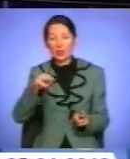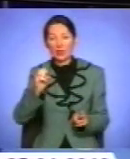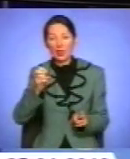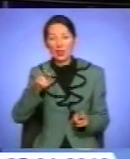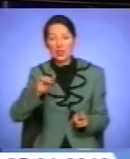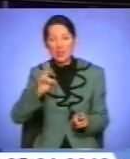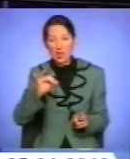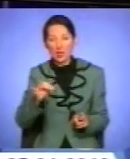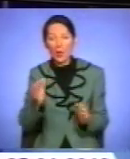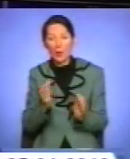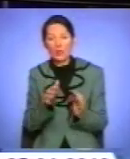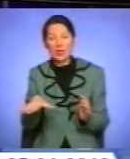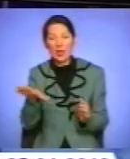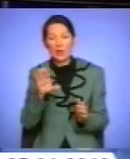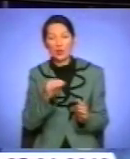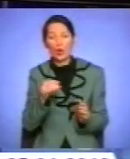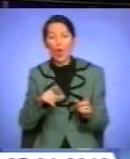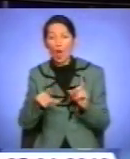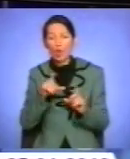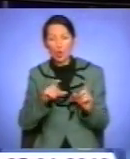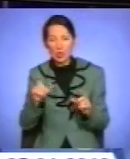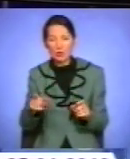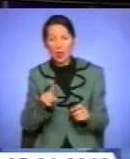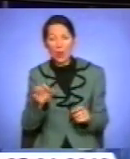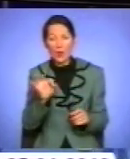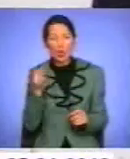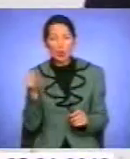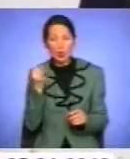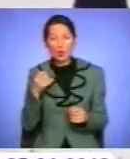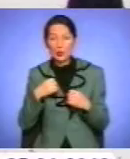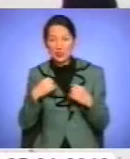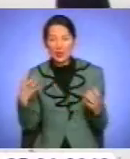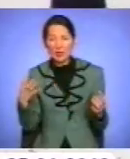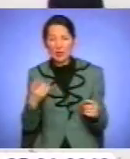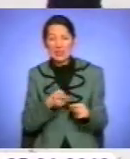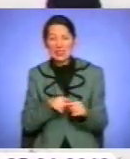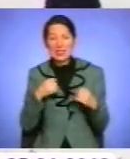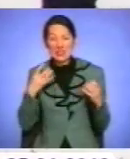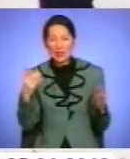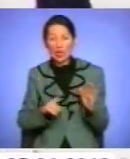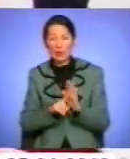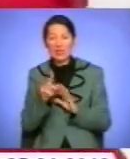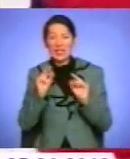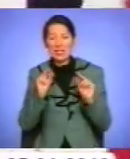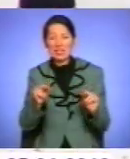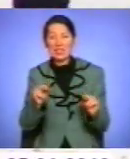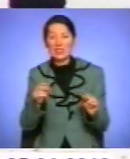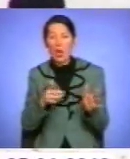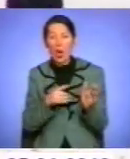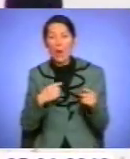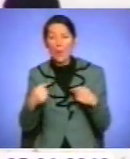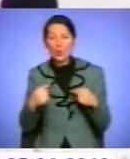усього студентства. Про історію свята – Ірина Демчук. Це свято запроваджене на честь великомучениці